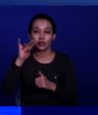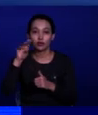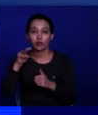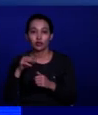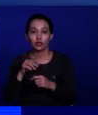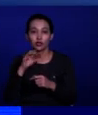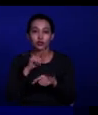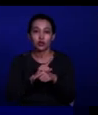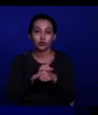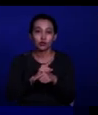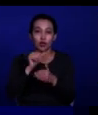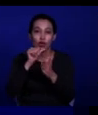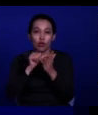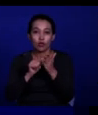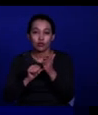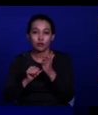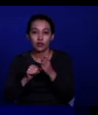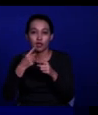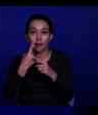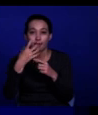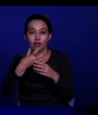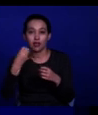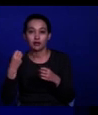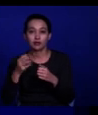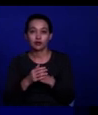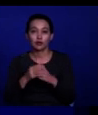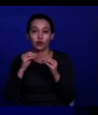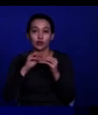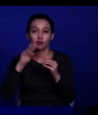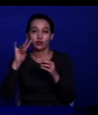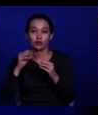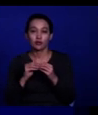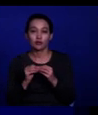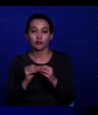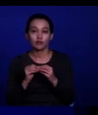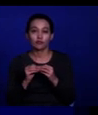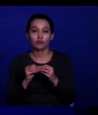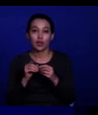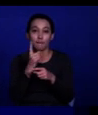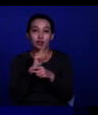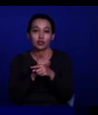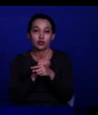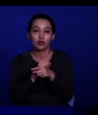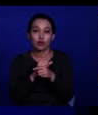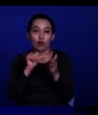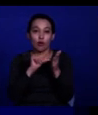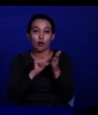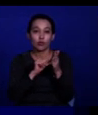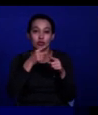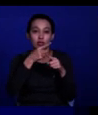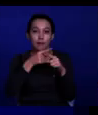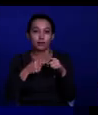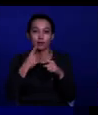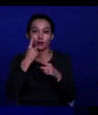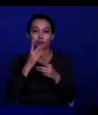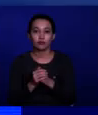minut soatning 60'dan 1 qismi. 10 minut esa soatning 6'dan 1 qismiga